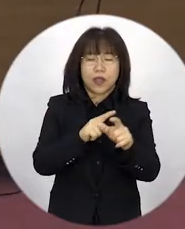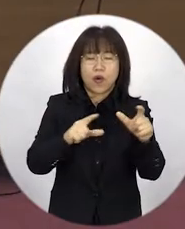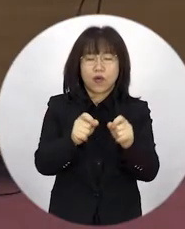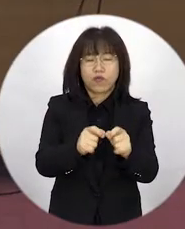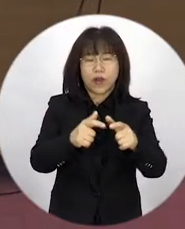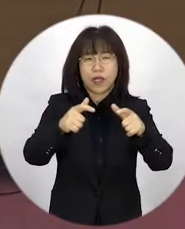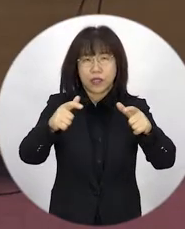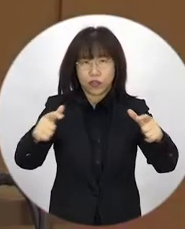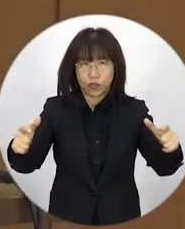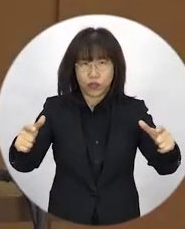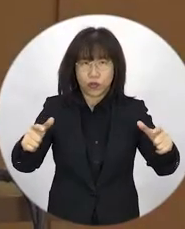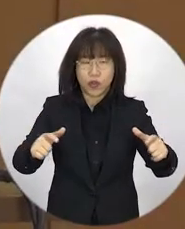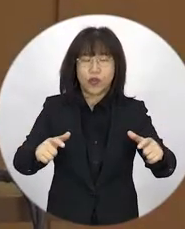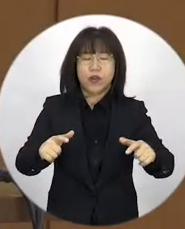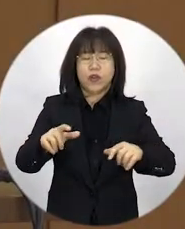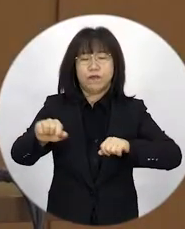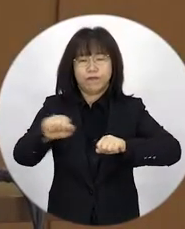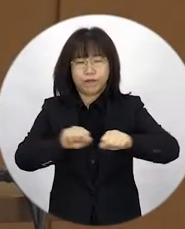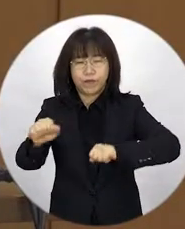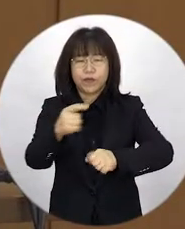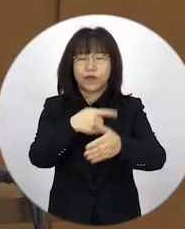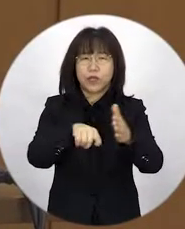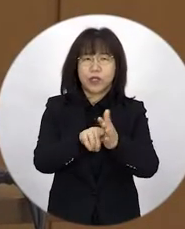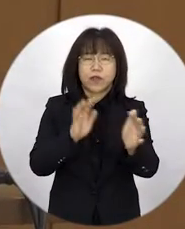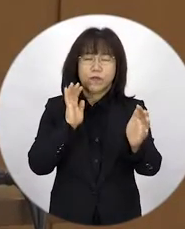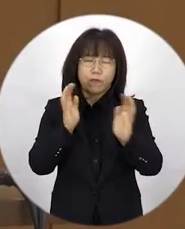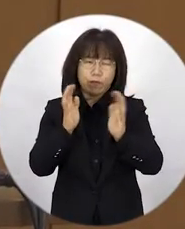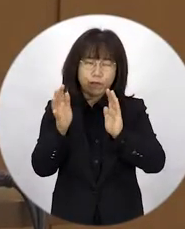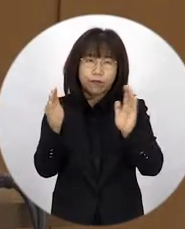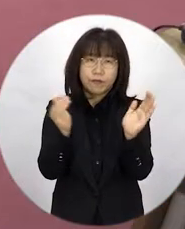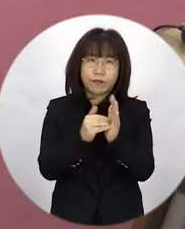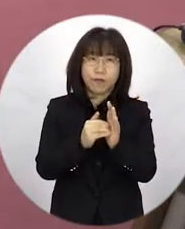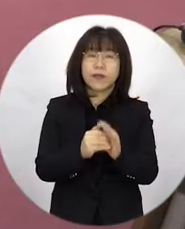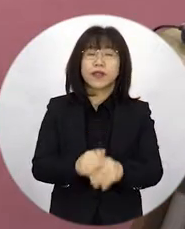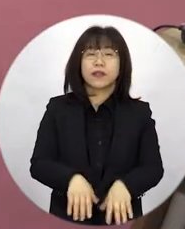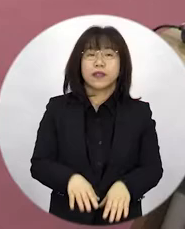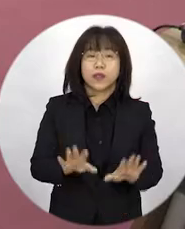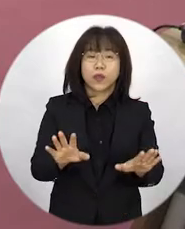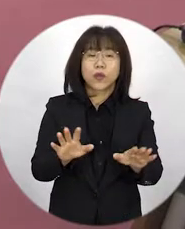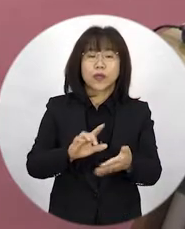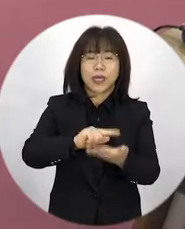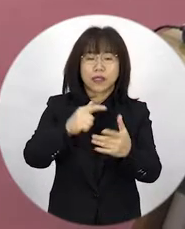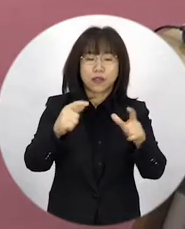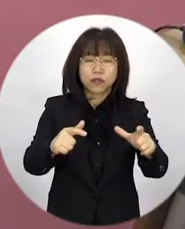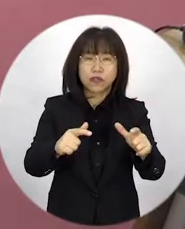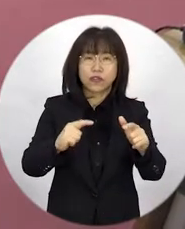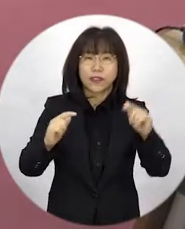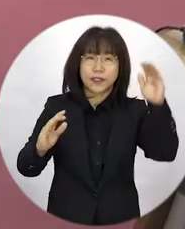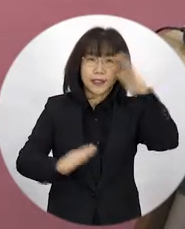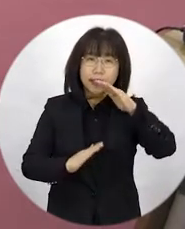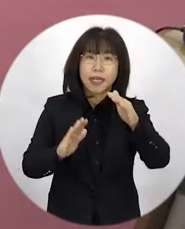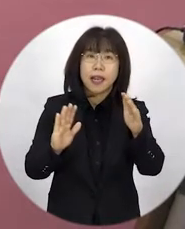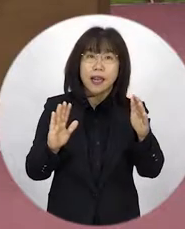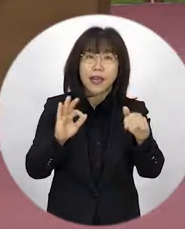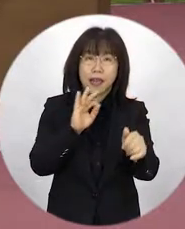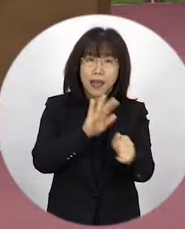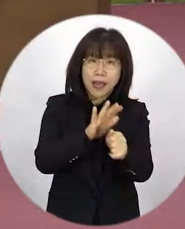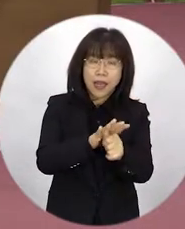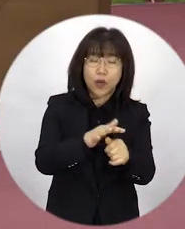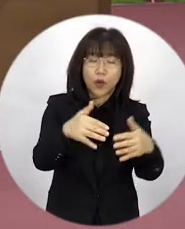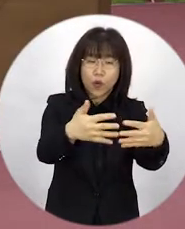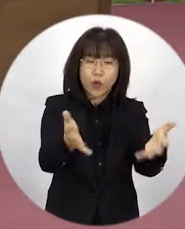장학사업 활성화를 위한 다양한 방안을 토했습니다 한편 재단법인 강서구 장학회는 지난